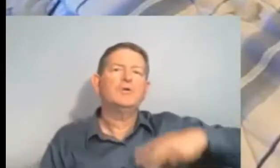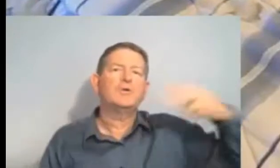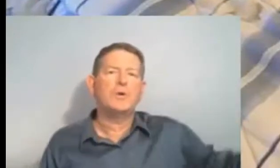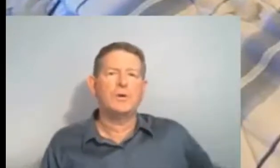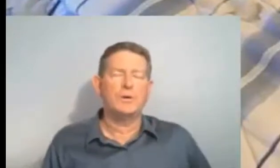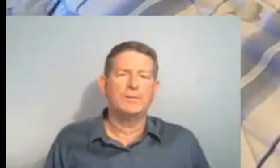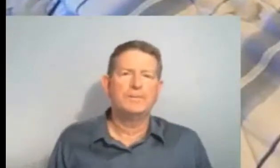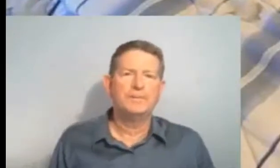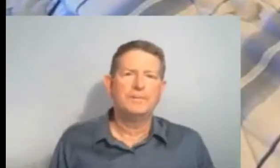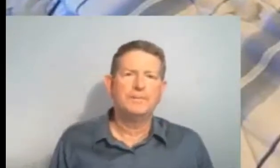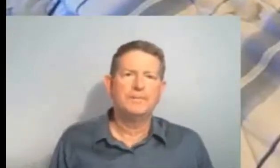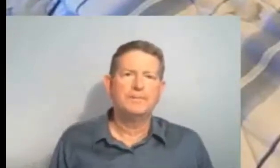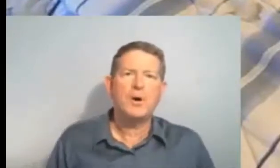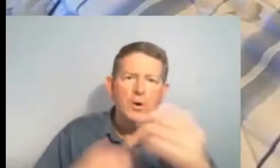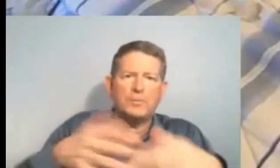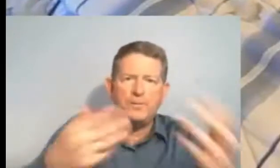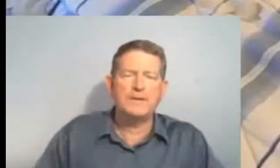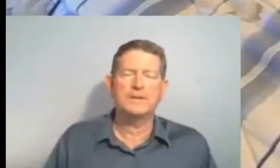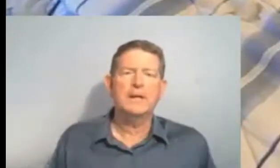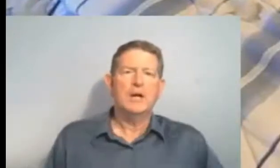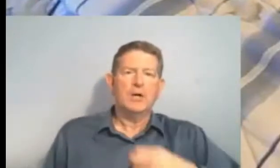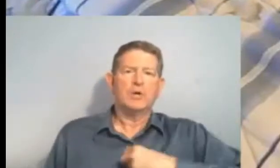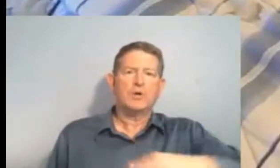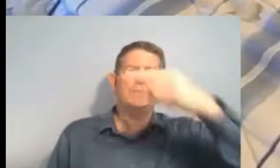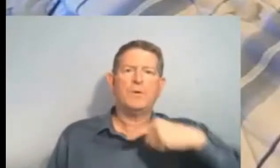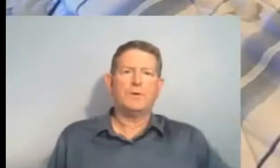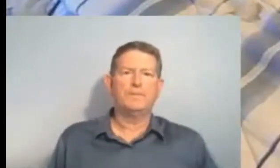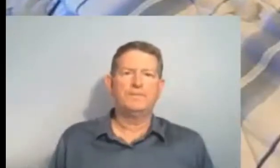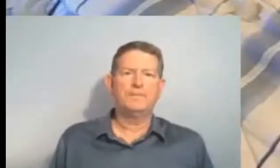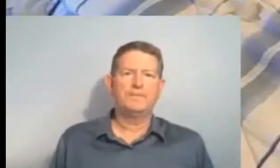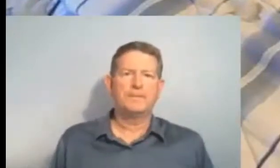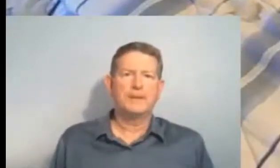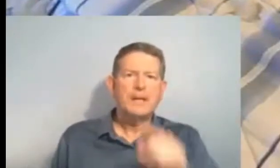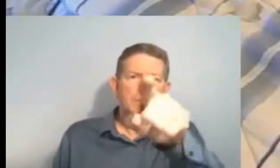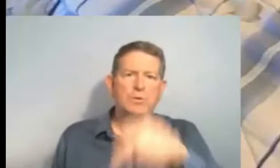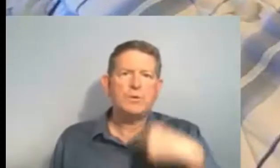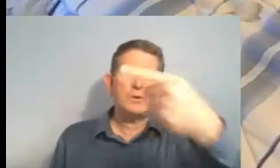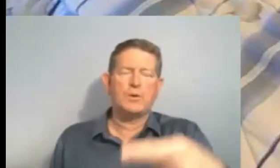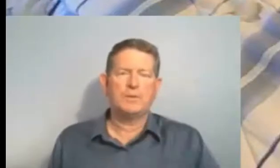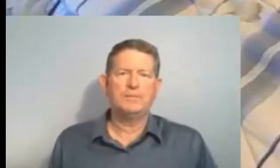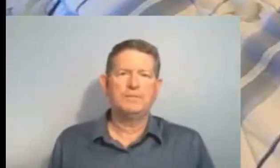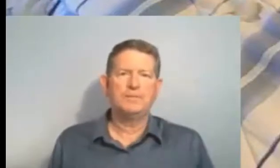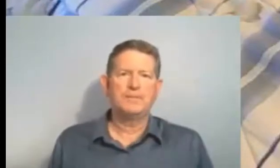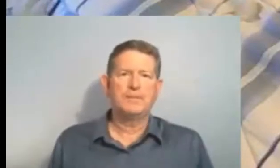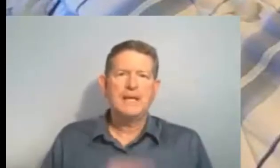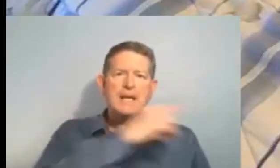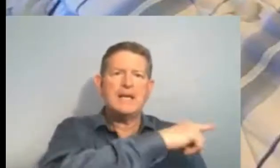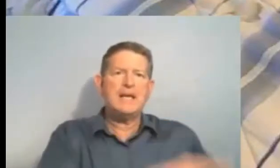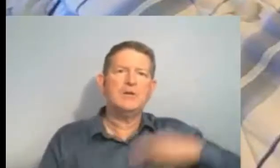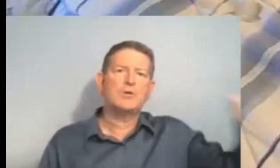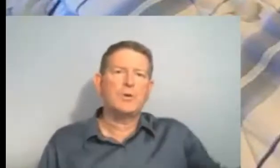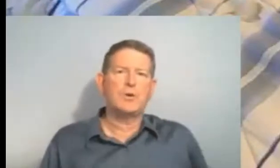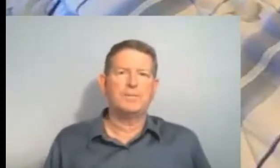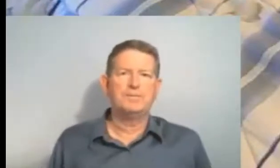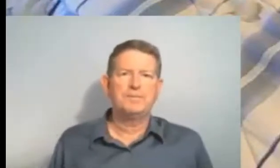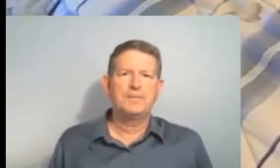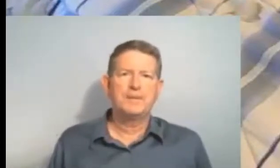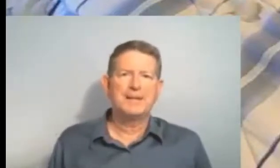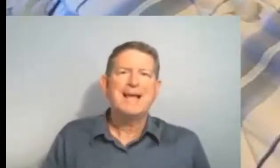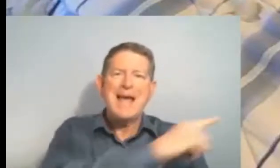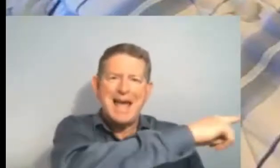Elle se. Encore plus vite. Je me. Tu te. Il